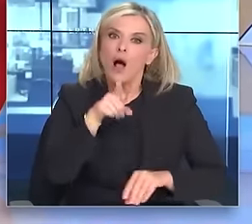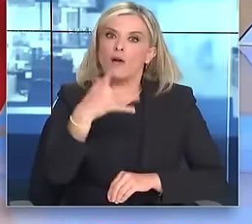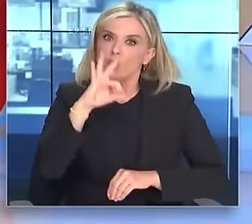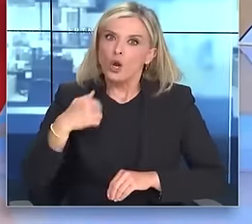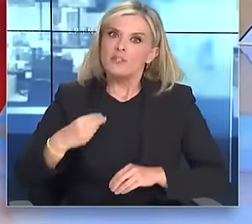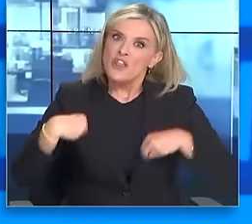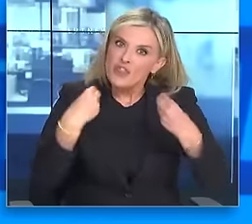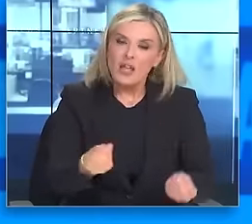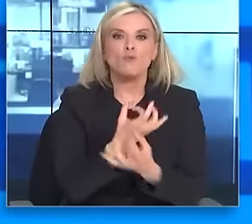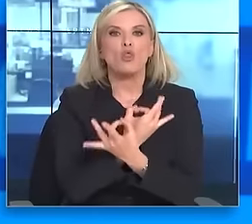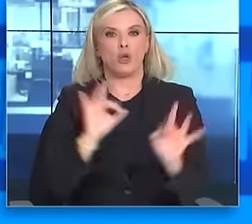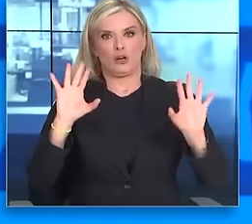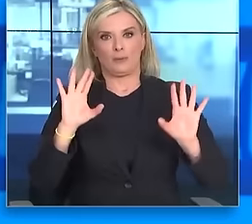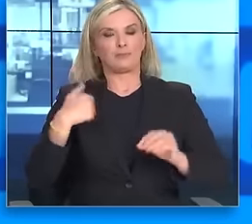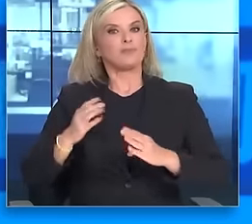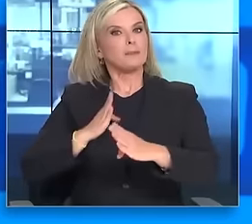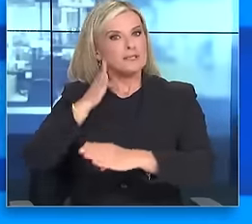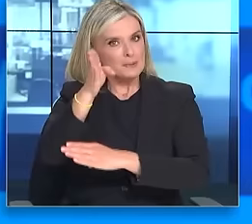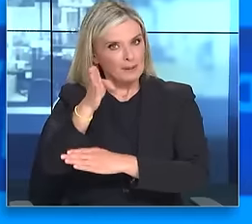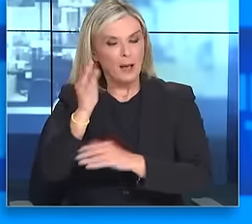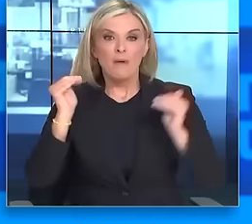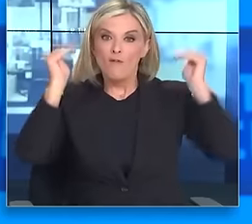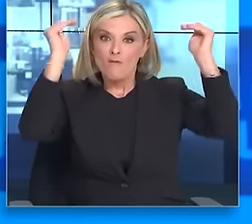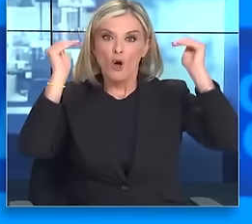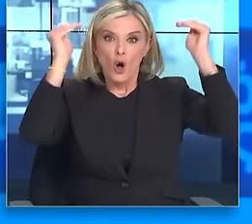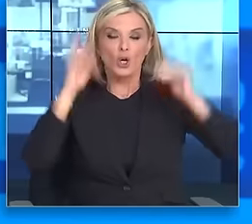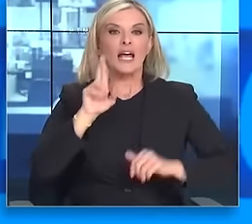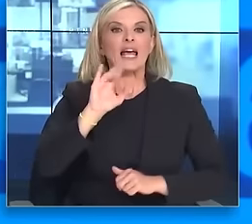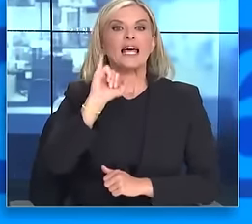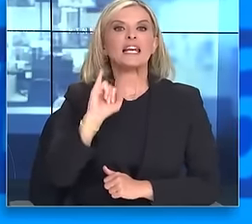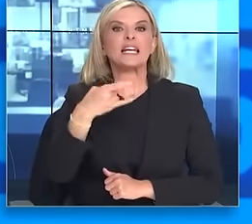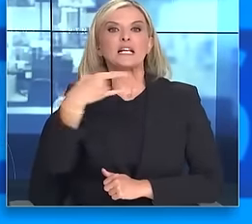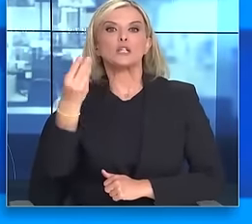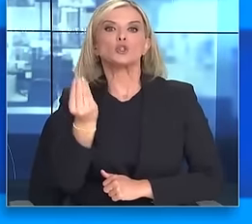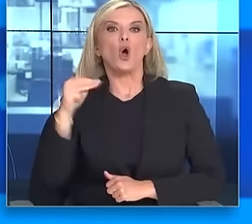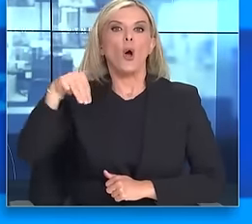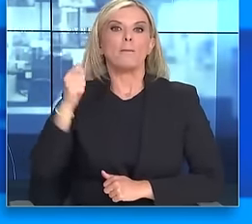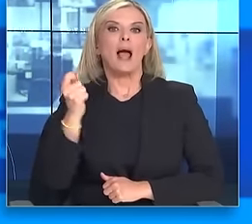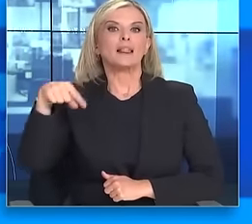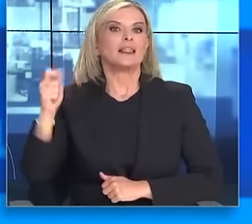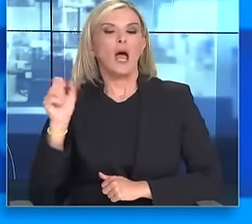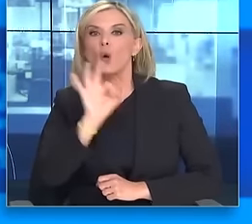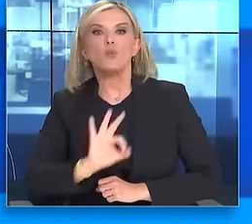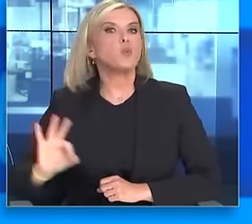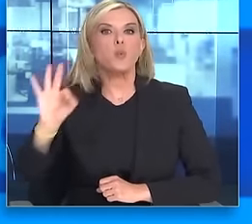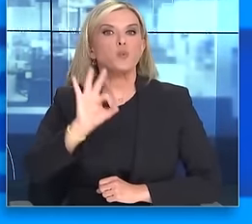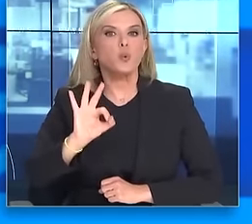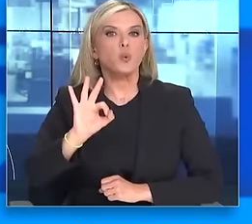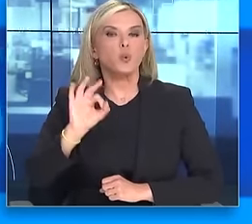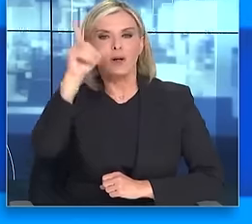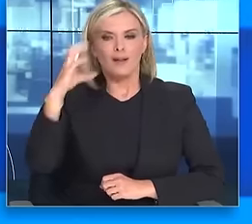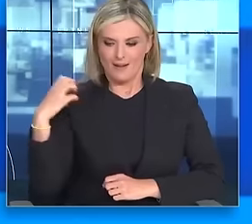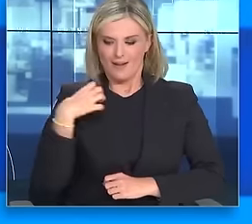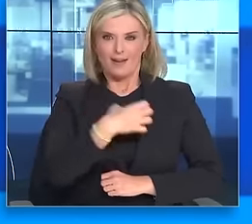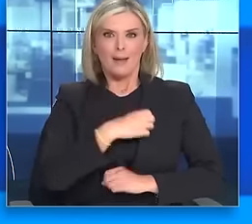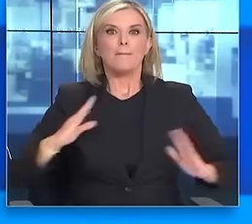περιφερειακές ανισότητες. Εμείς πήγαμε στα Ριζώματα. Τα Ριζώματα, για όσους δεν το γνωρίζουν, ένα πανέμορφο χωριό στην ορεινή Ημαθία, στα